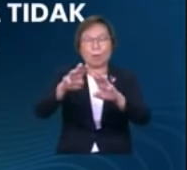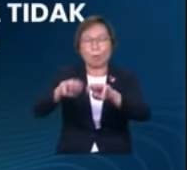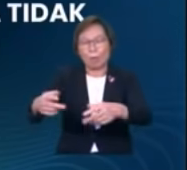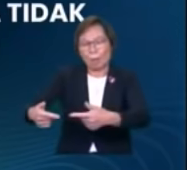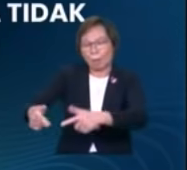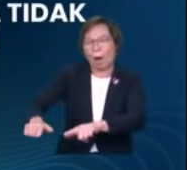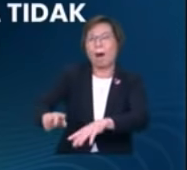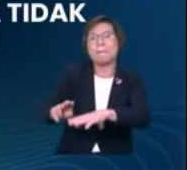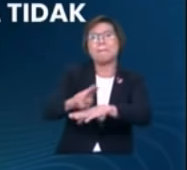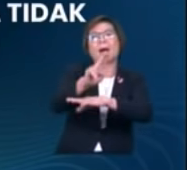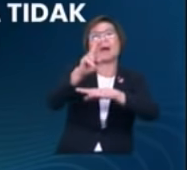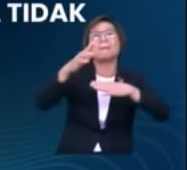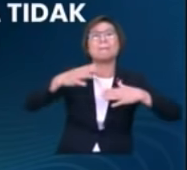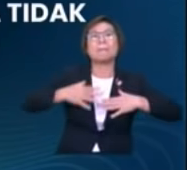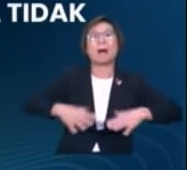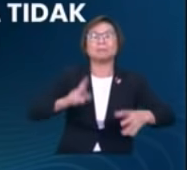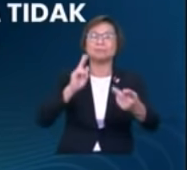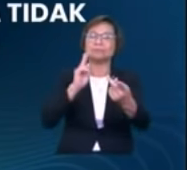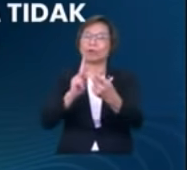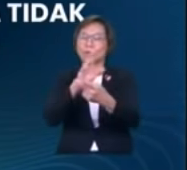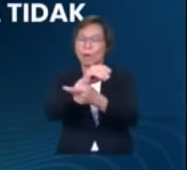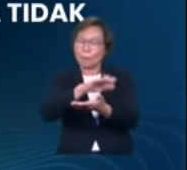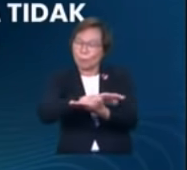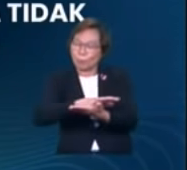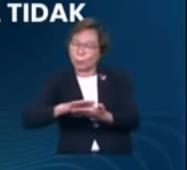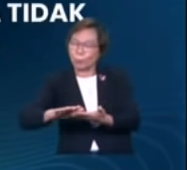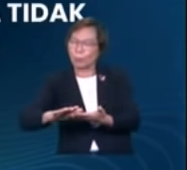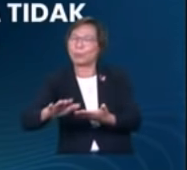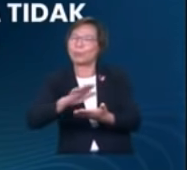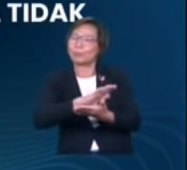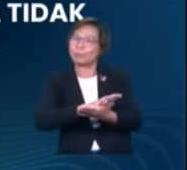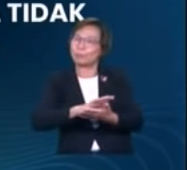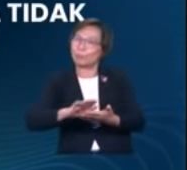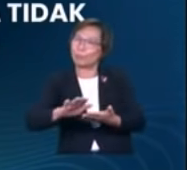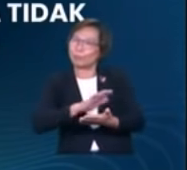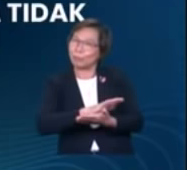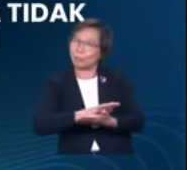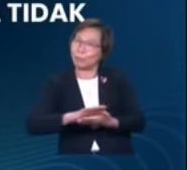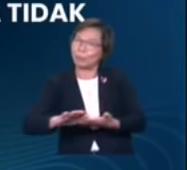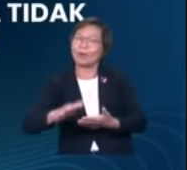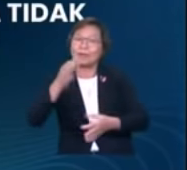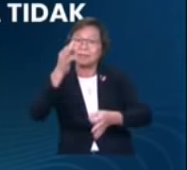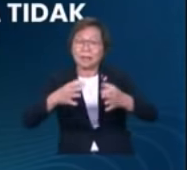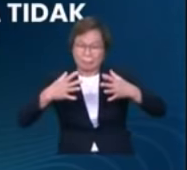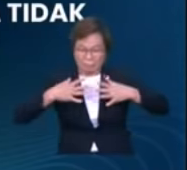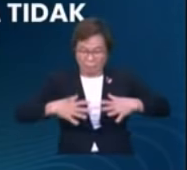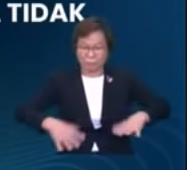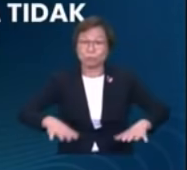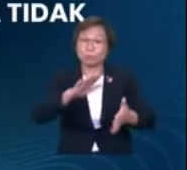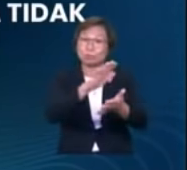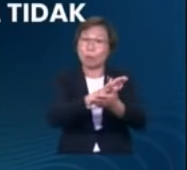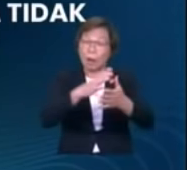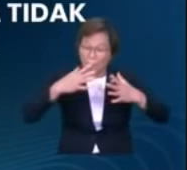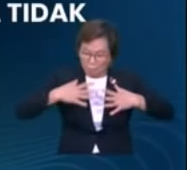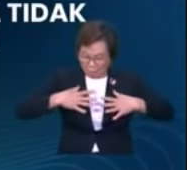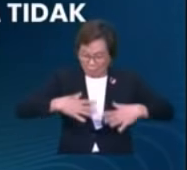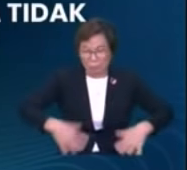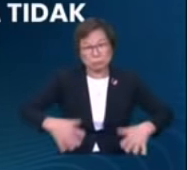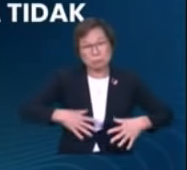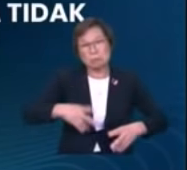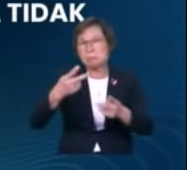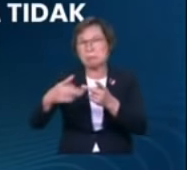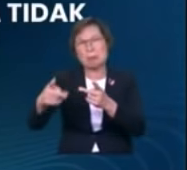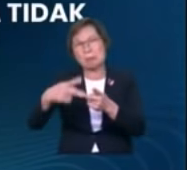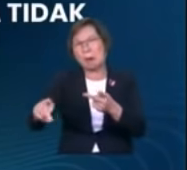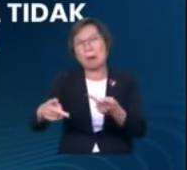dibenarkan memakai pakaian yang sesuai dan kemas serta sopan ke kiranya pakaian seragam yang ada tidak